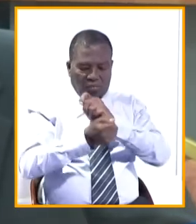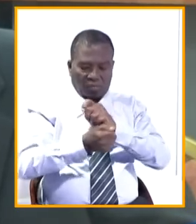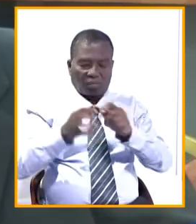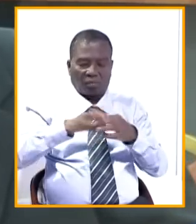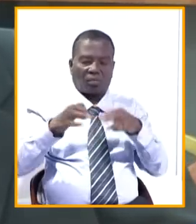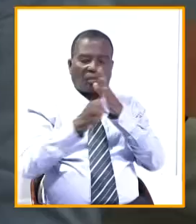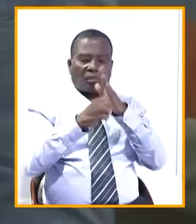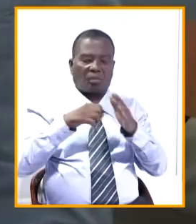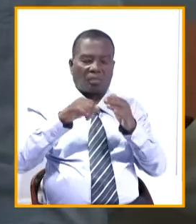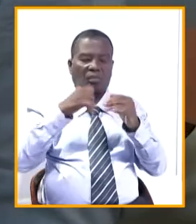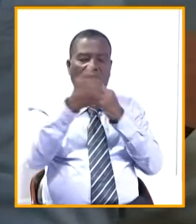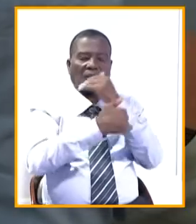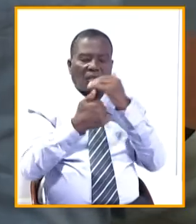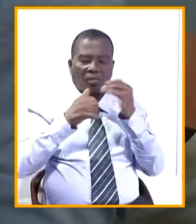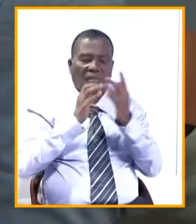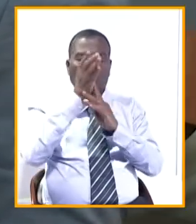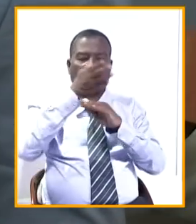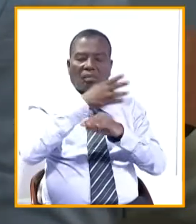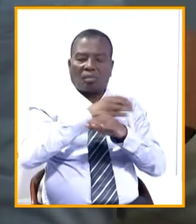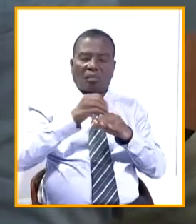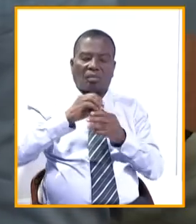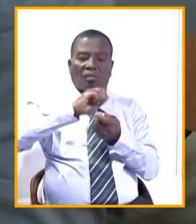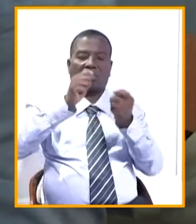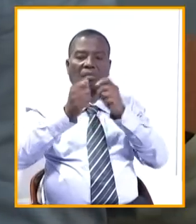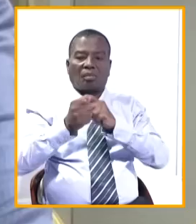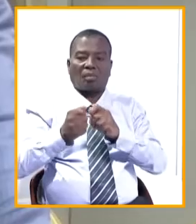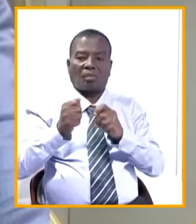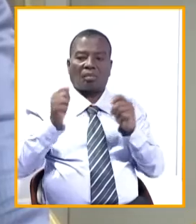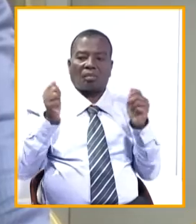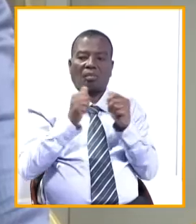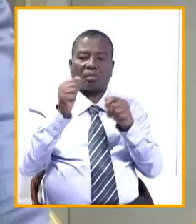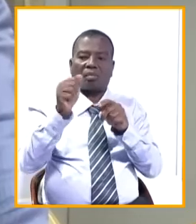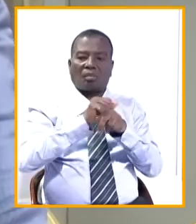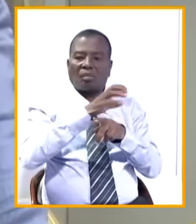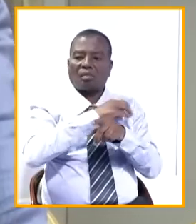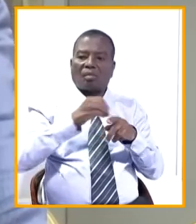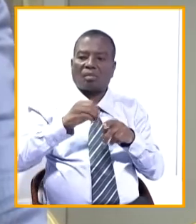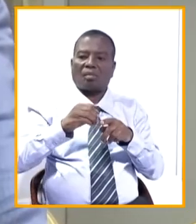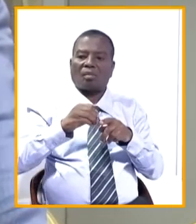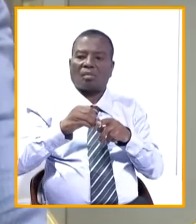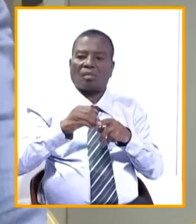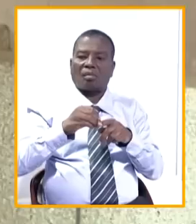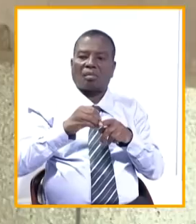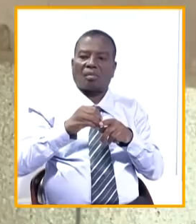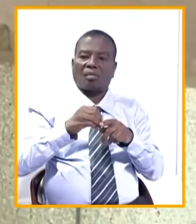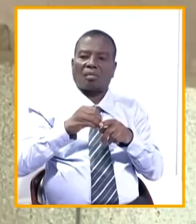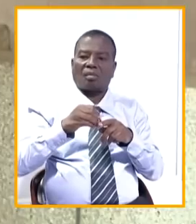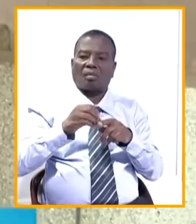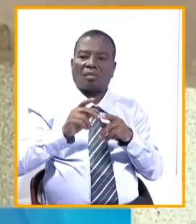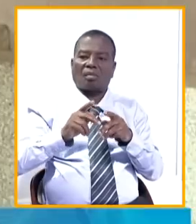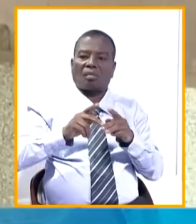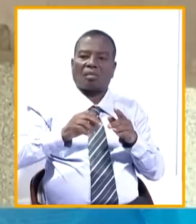structurelle de l'économie du pays à travers notamment l'amélioration du climat des affaires et la promotion de nouvelles chaînes de valeur. Les